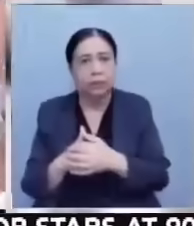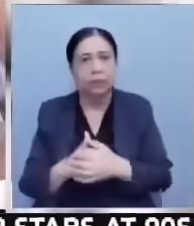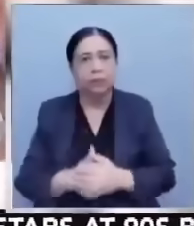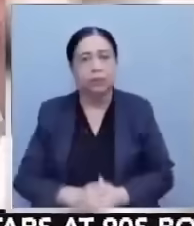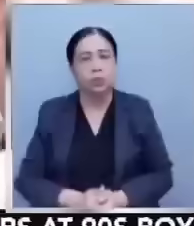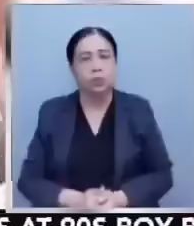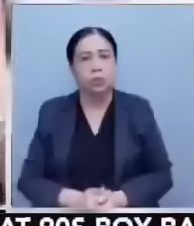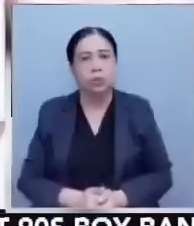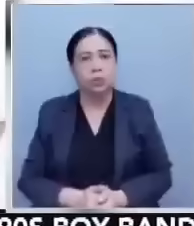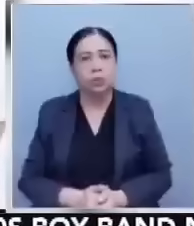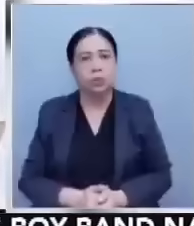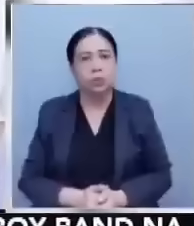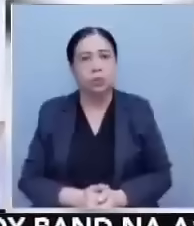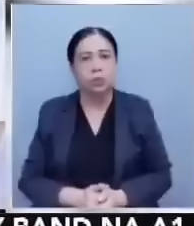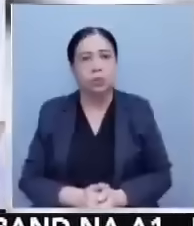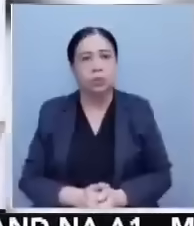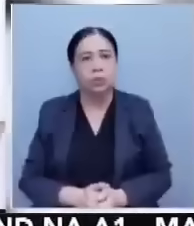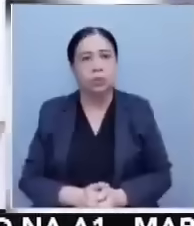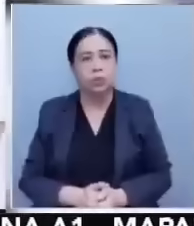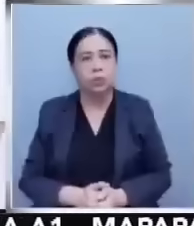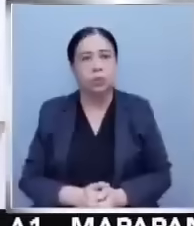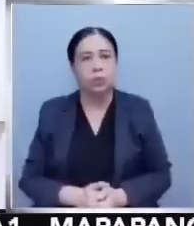Sir, siya po ba?